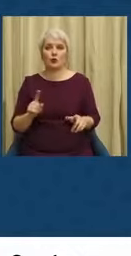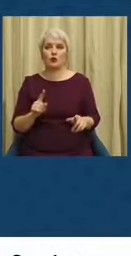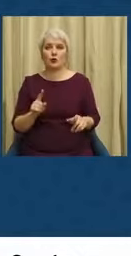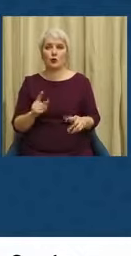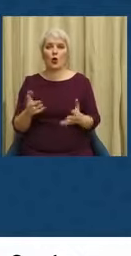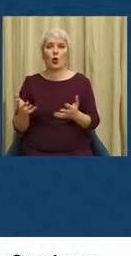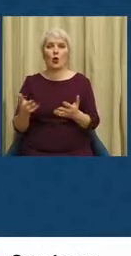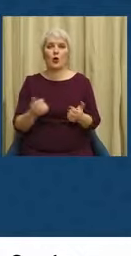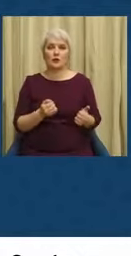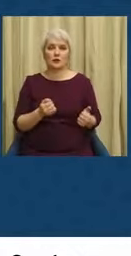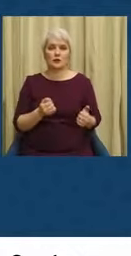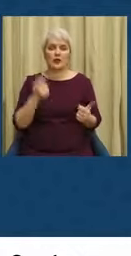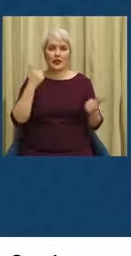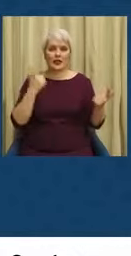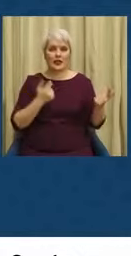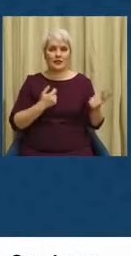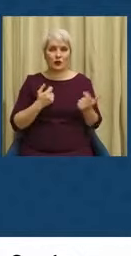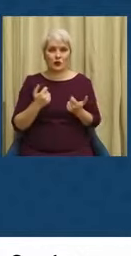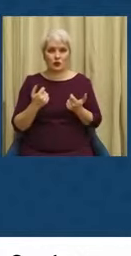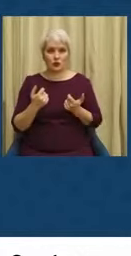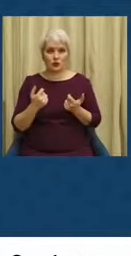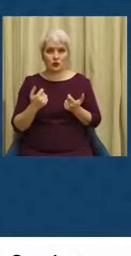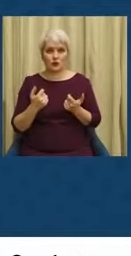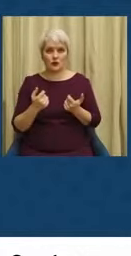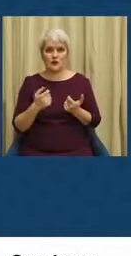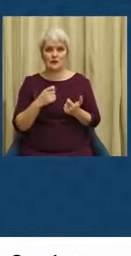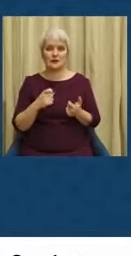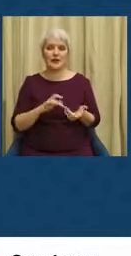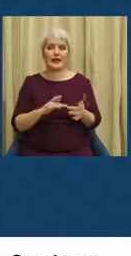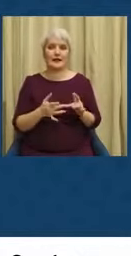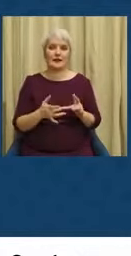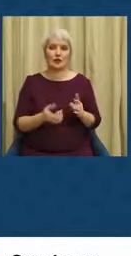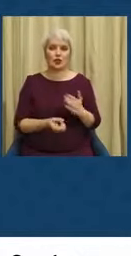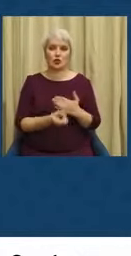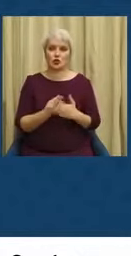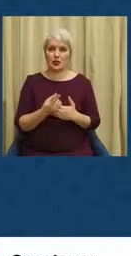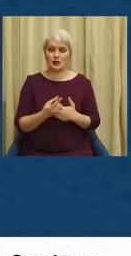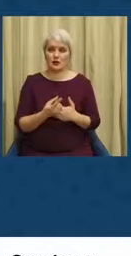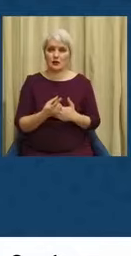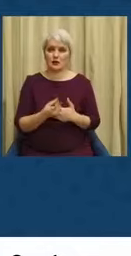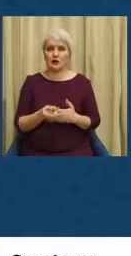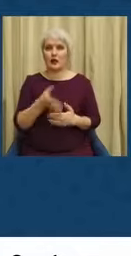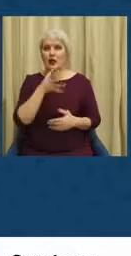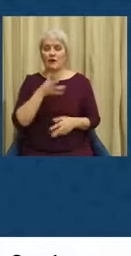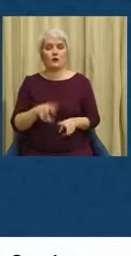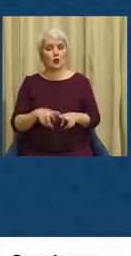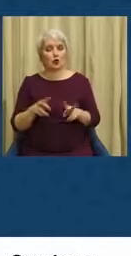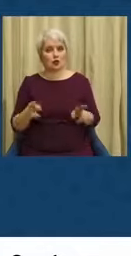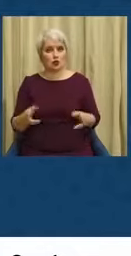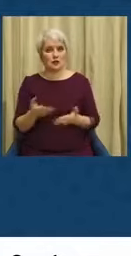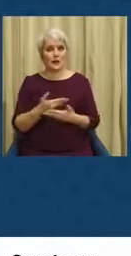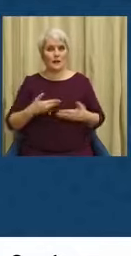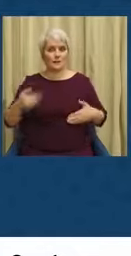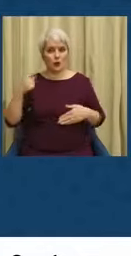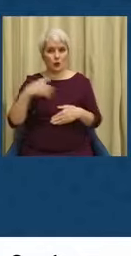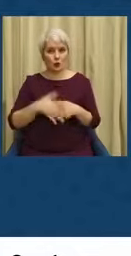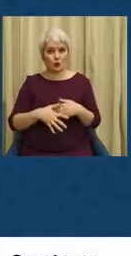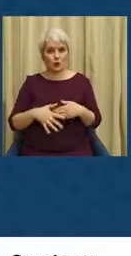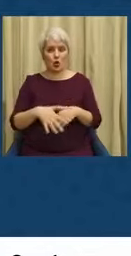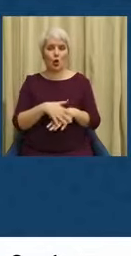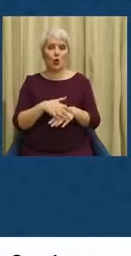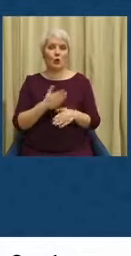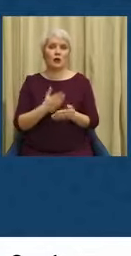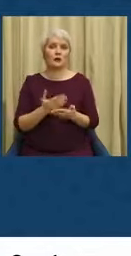щоб отримувати інформацію з інтернет-джерел. В той же час ми розуміємо, що громади є